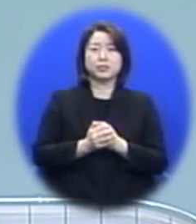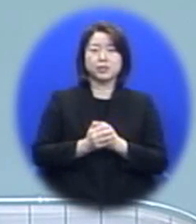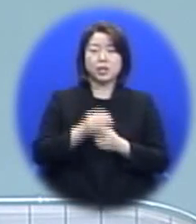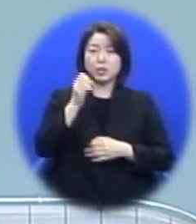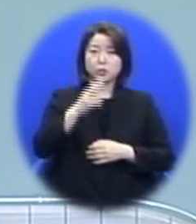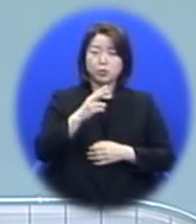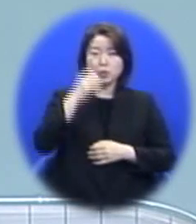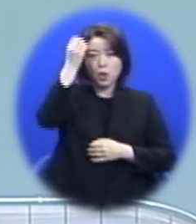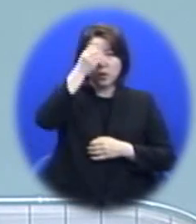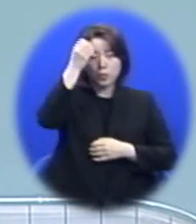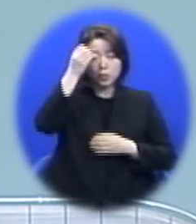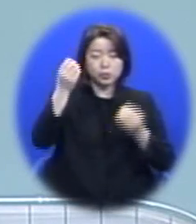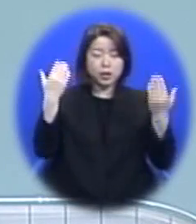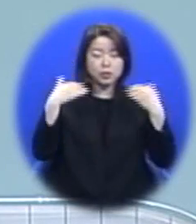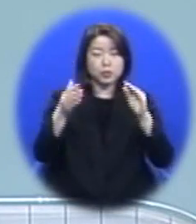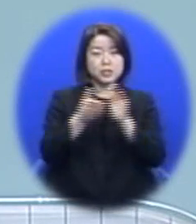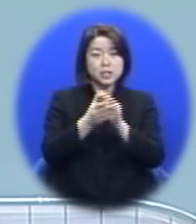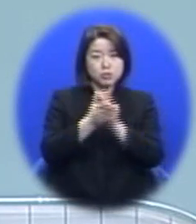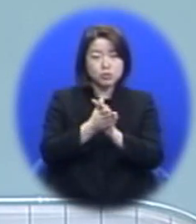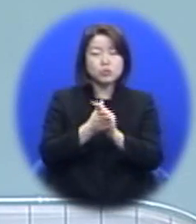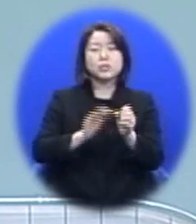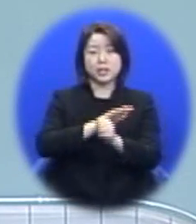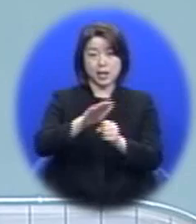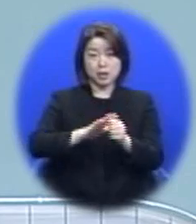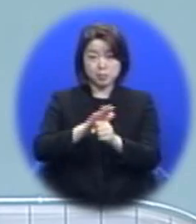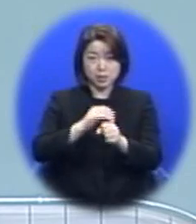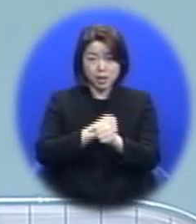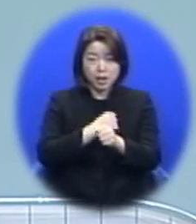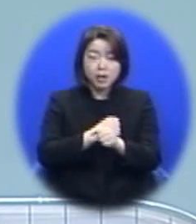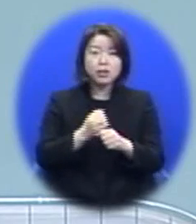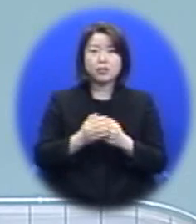또 고등학교 동창도 사랑합니다.